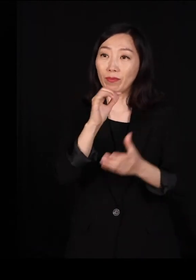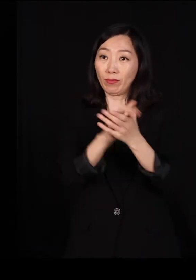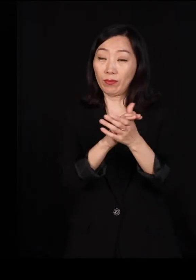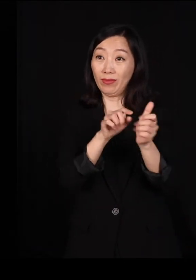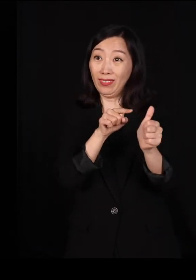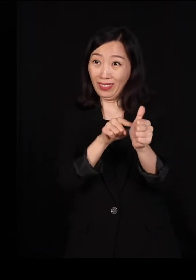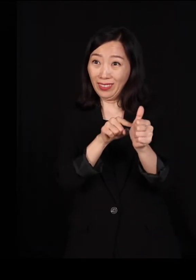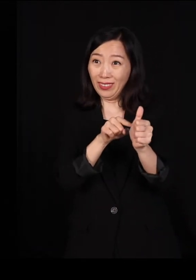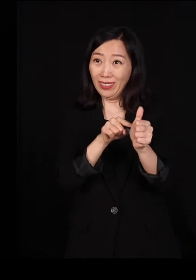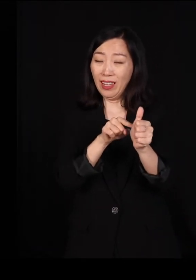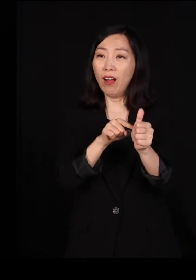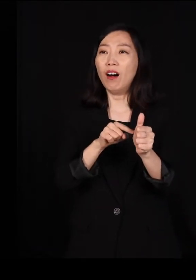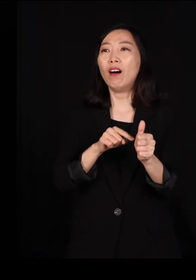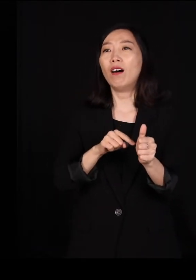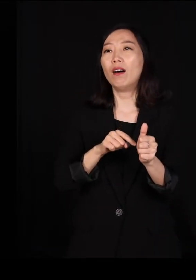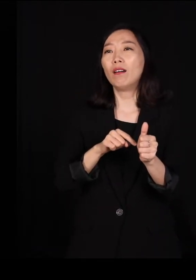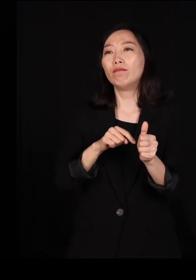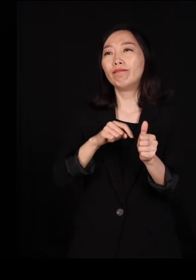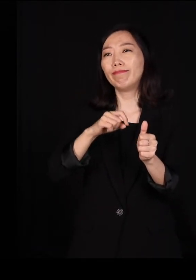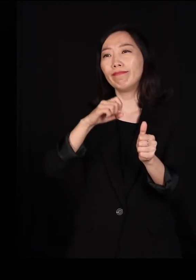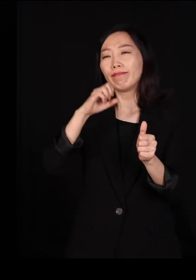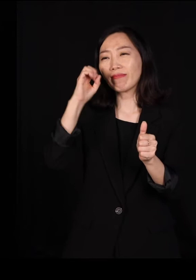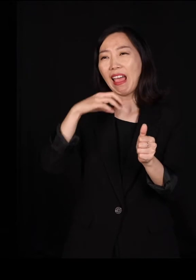돌아가면 아니